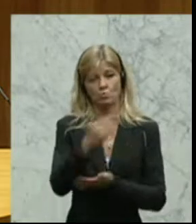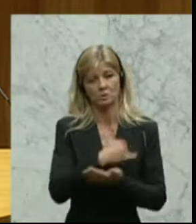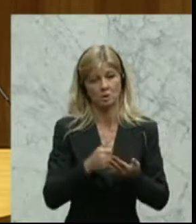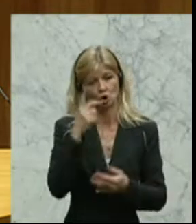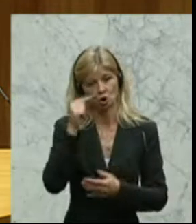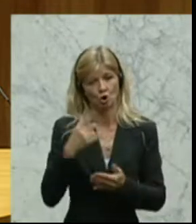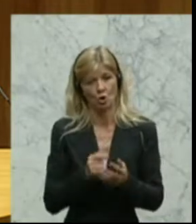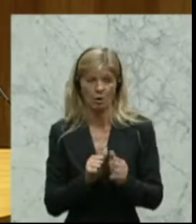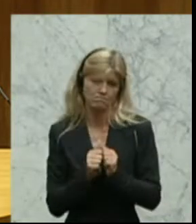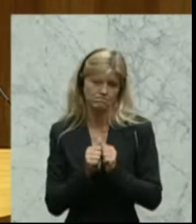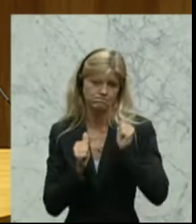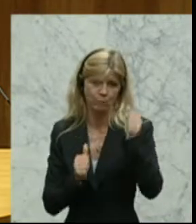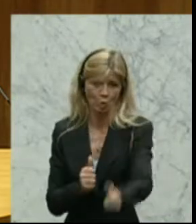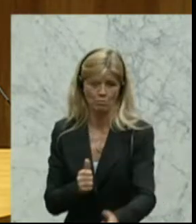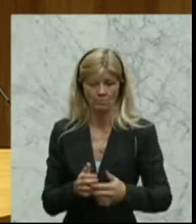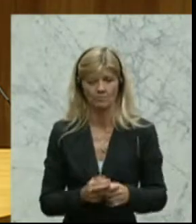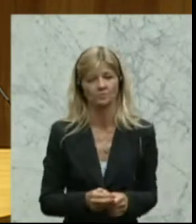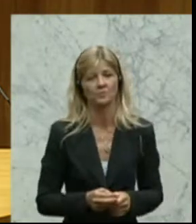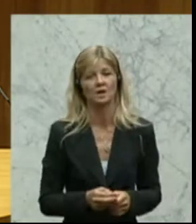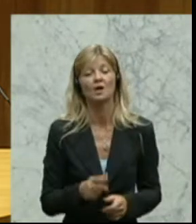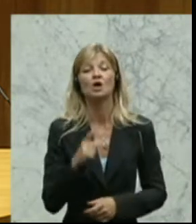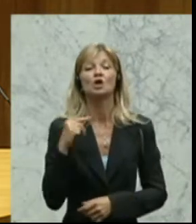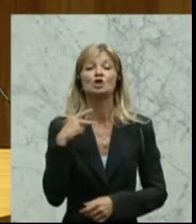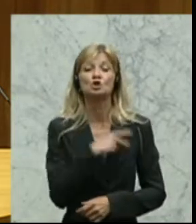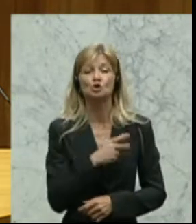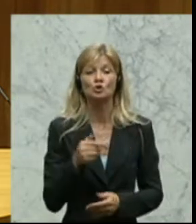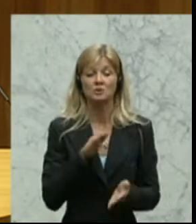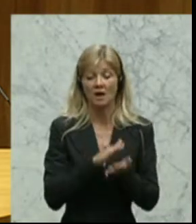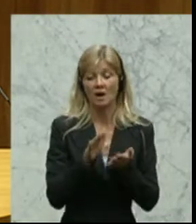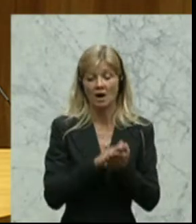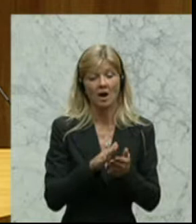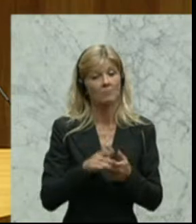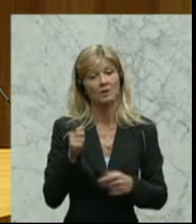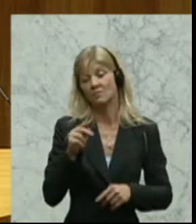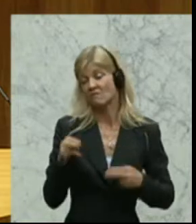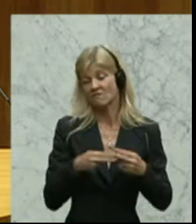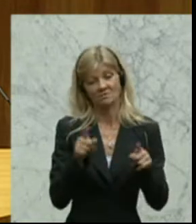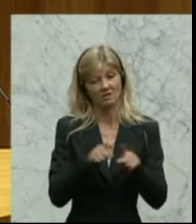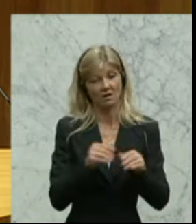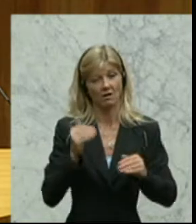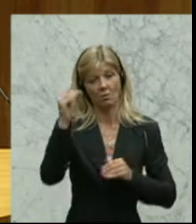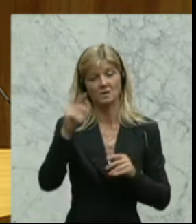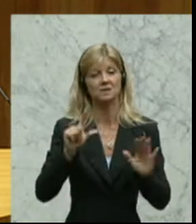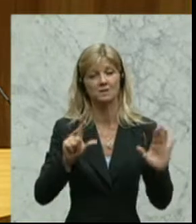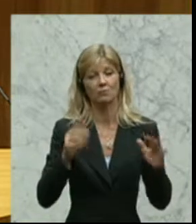zwei aufkommensstärksten Steuern, zusammen 47 Milliarden. Und als ob es damit nicht schon